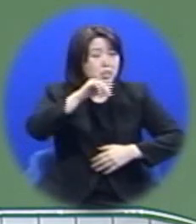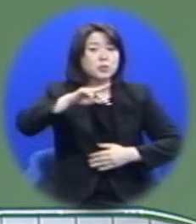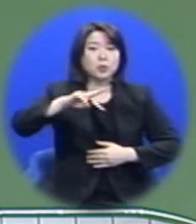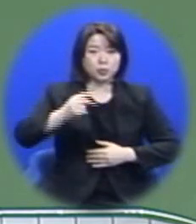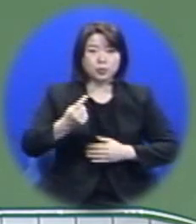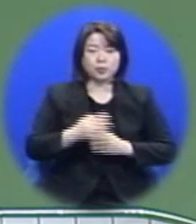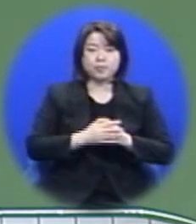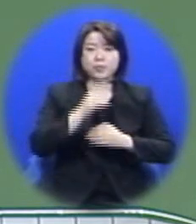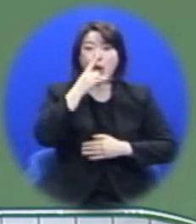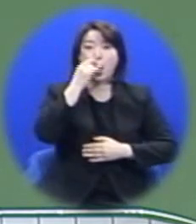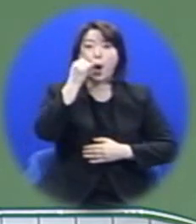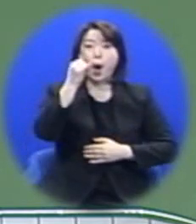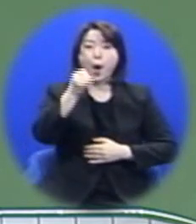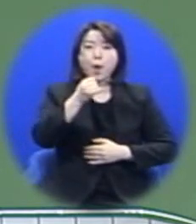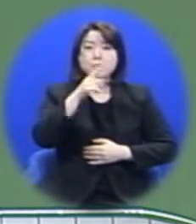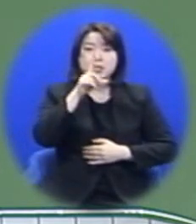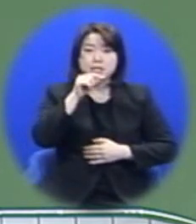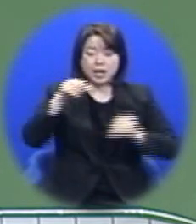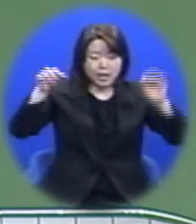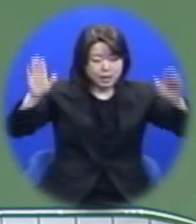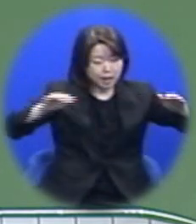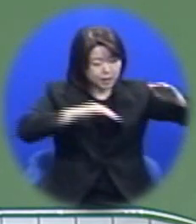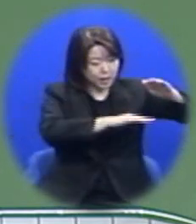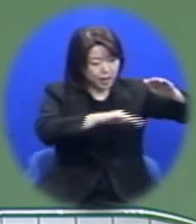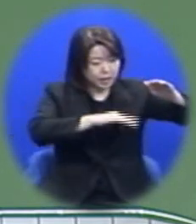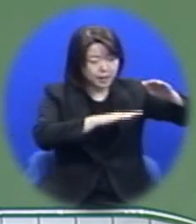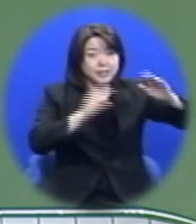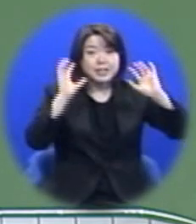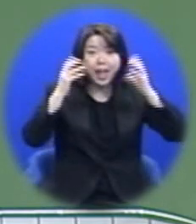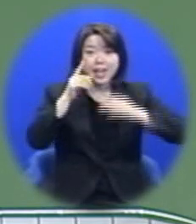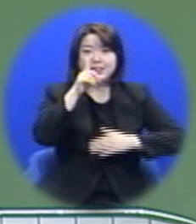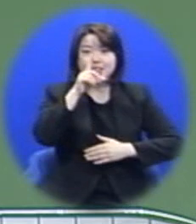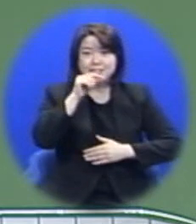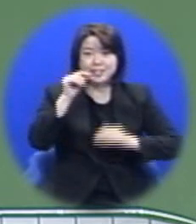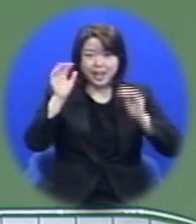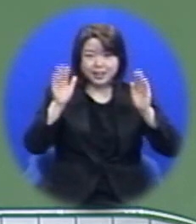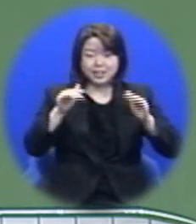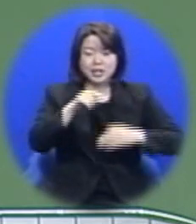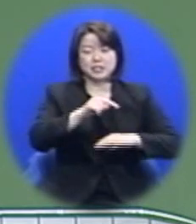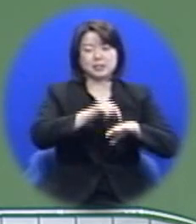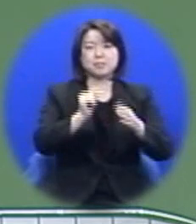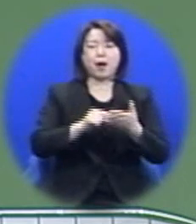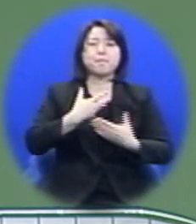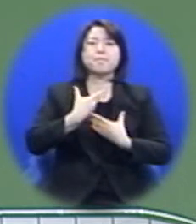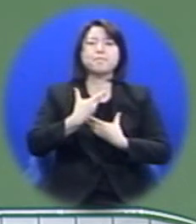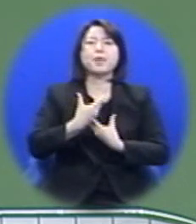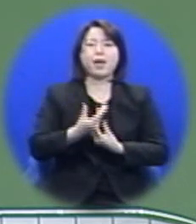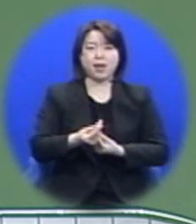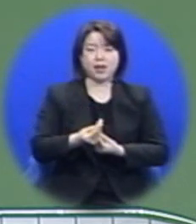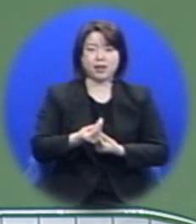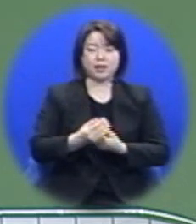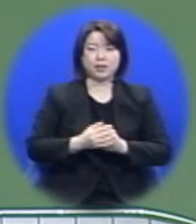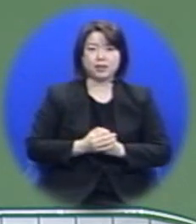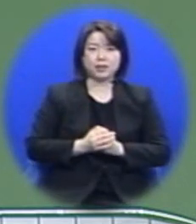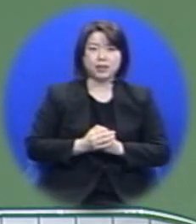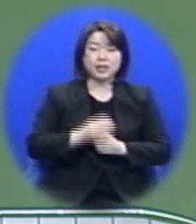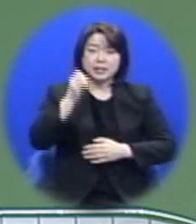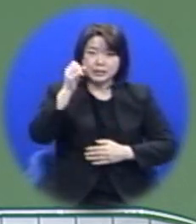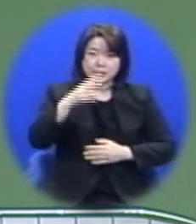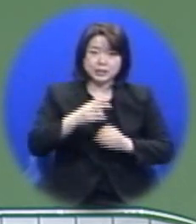어미 날개 아래에 있는 새끼 새는 그 마음이 편안합니다. 안전합니다.